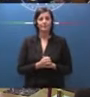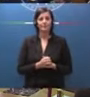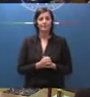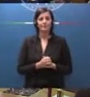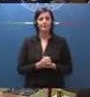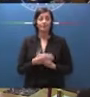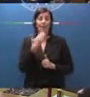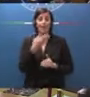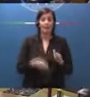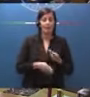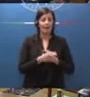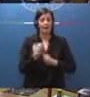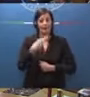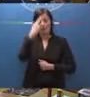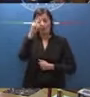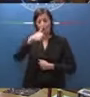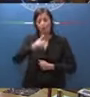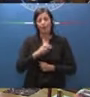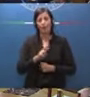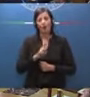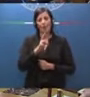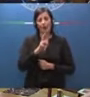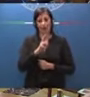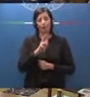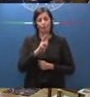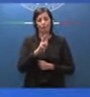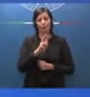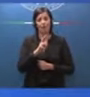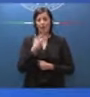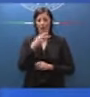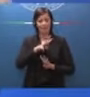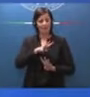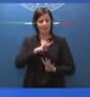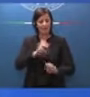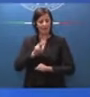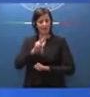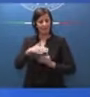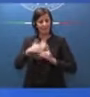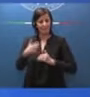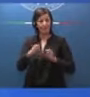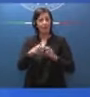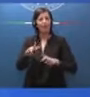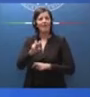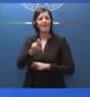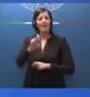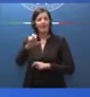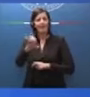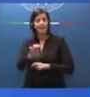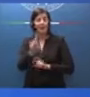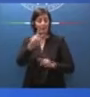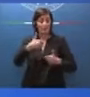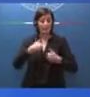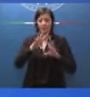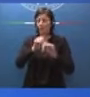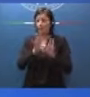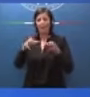e parto dal ricordo di Roberto cui funerali saranno venerdì mattina a Varese Quindi ovviamente per me per tutta la lega